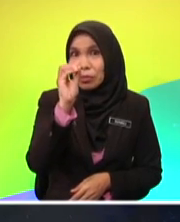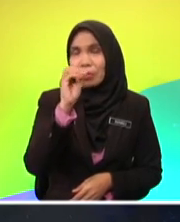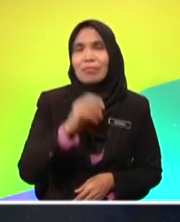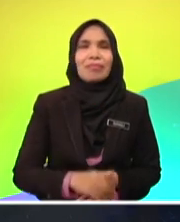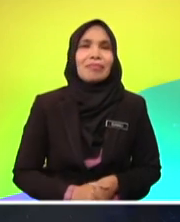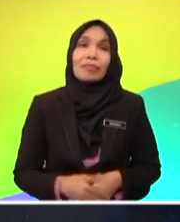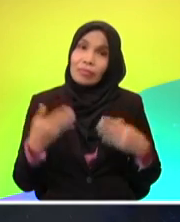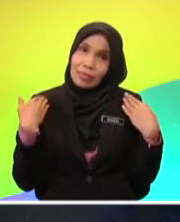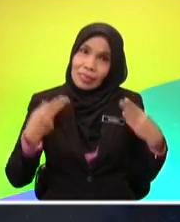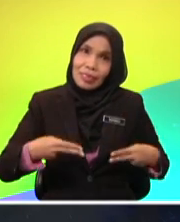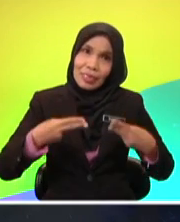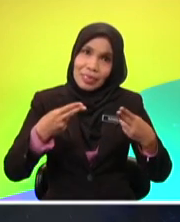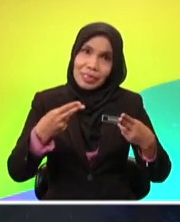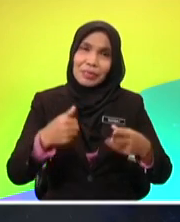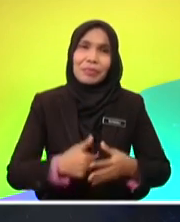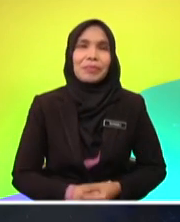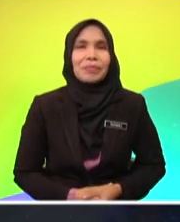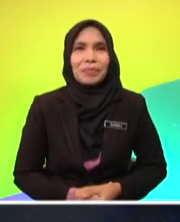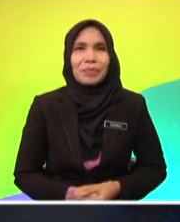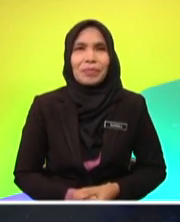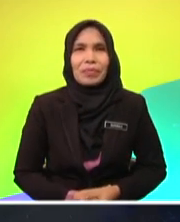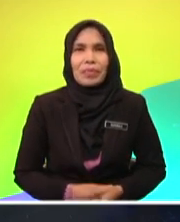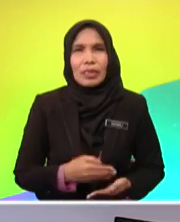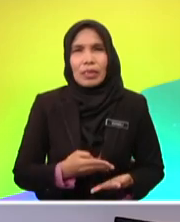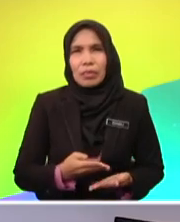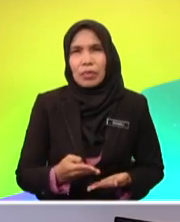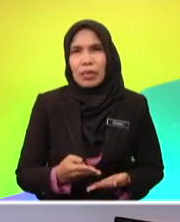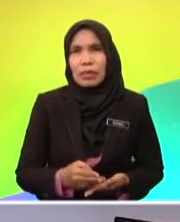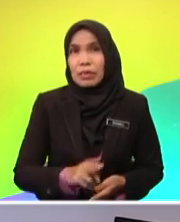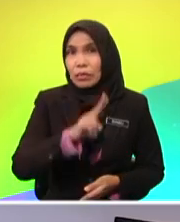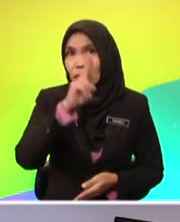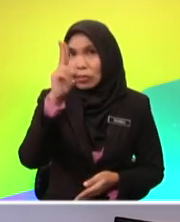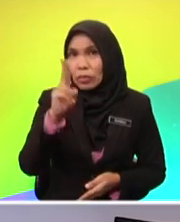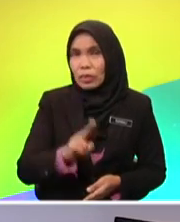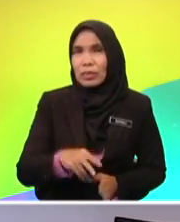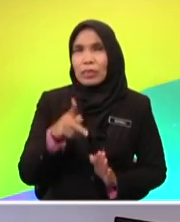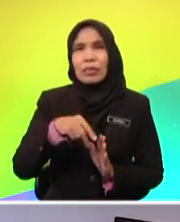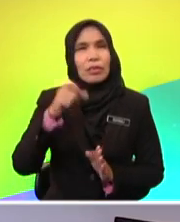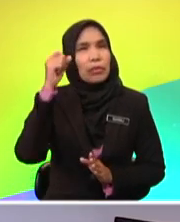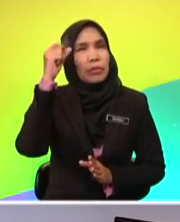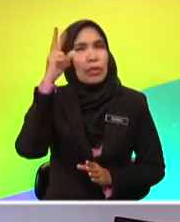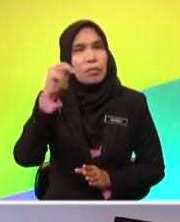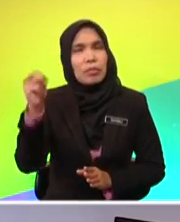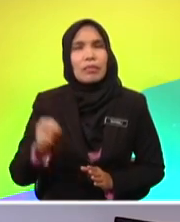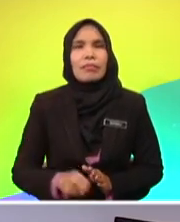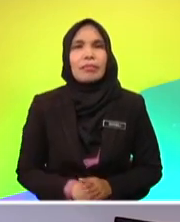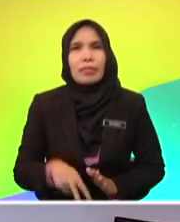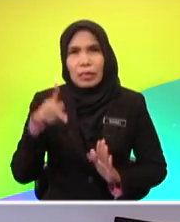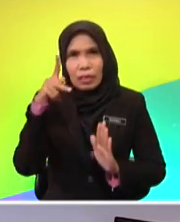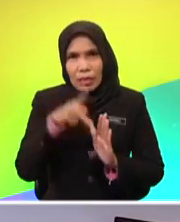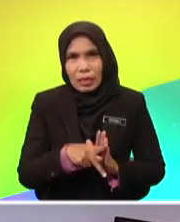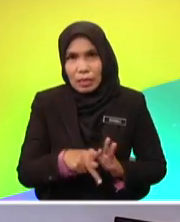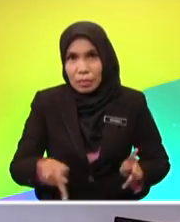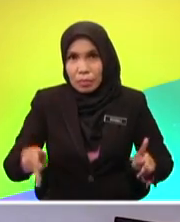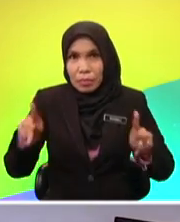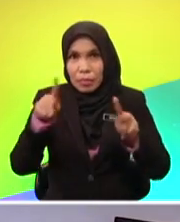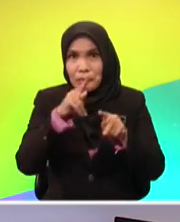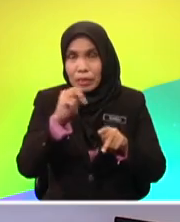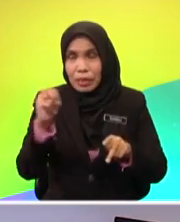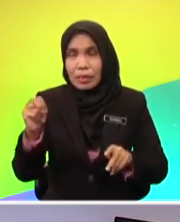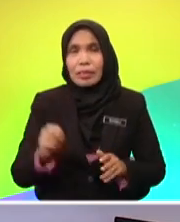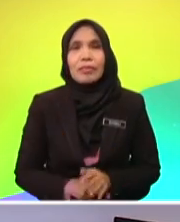hadiah. Okey, bagi menguji kepahaman Kak Rina mewakili anak-anak di rumah. Okey. Okay, kepentingan sumber kepentingan tumbuhan sebagai sumber